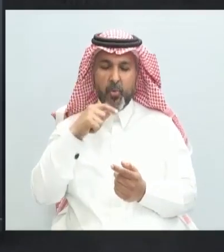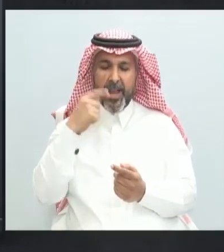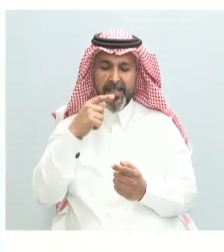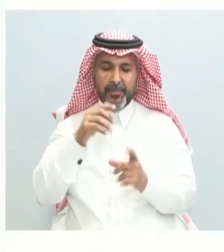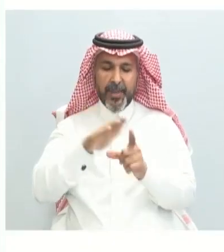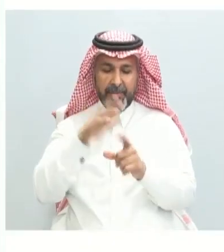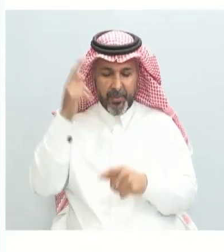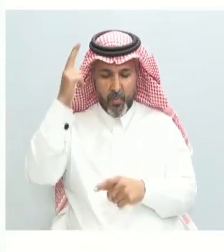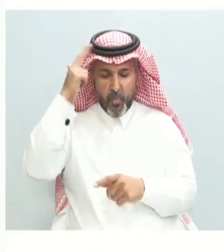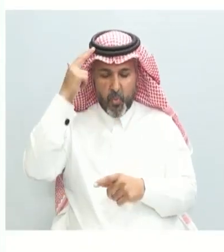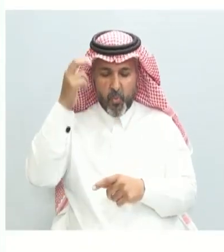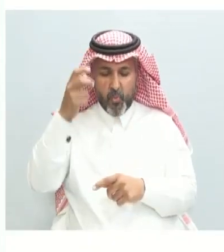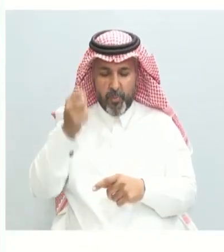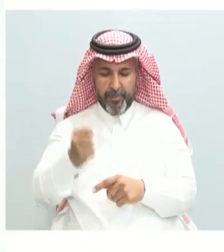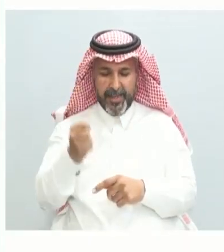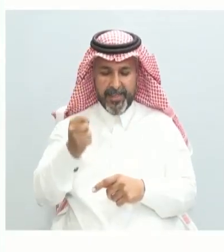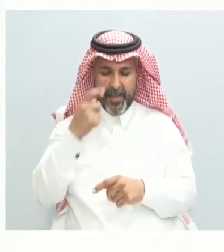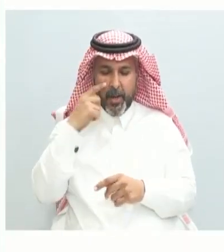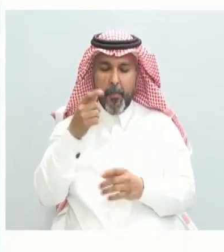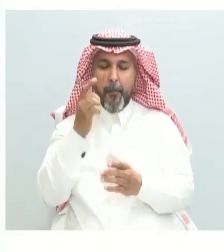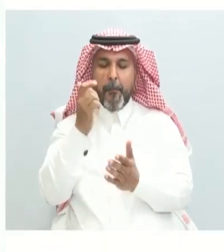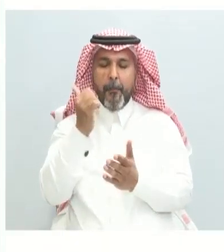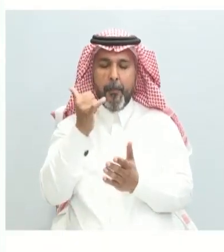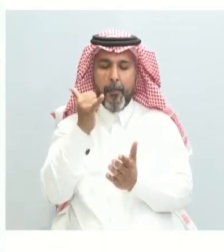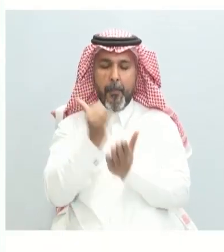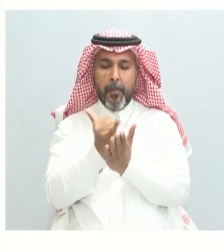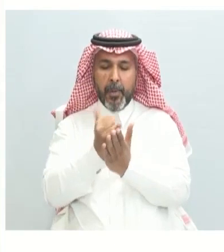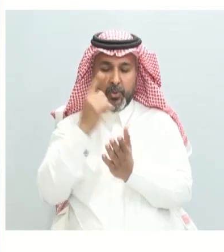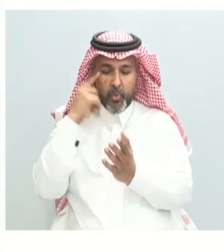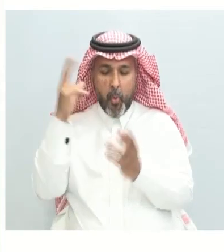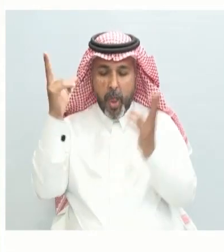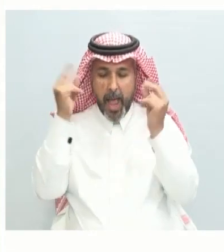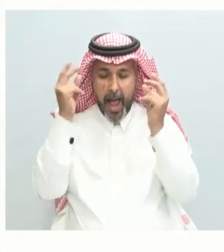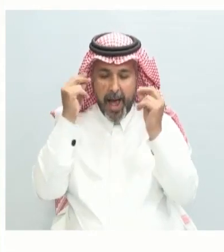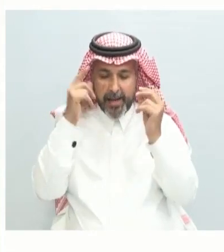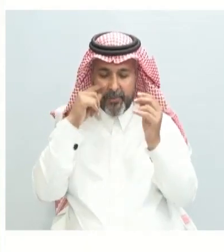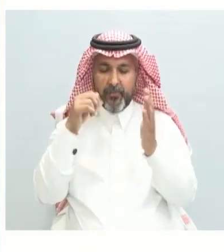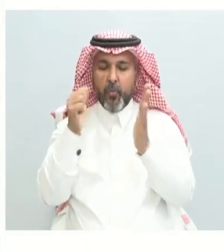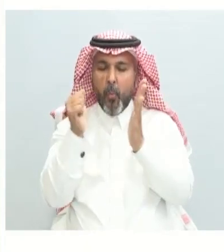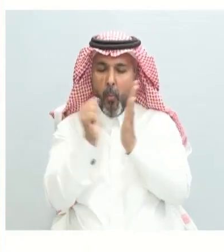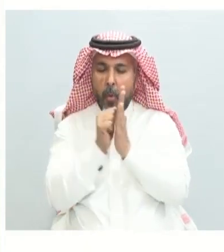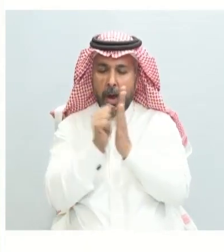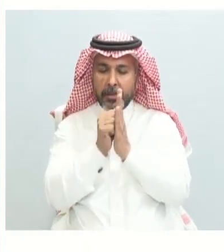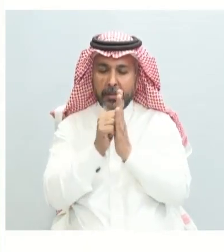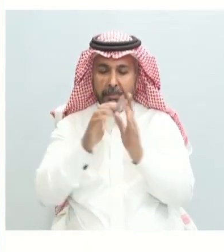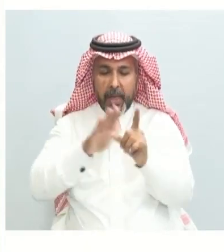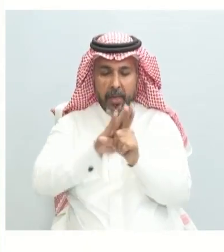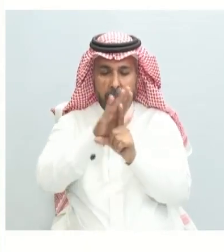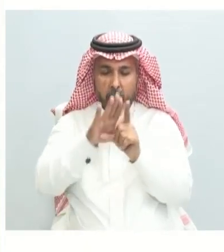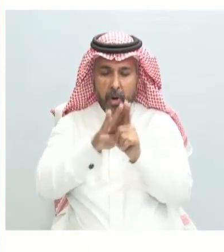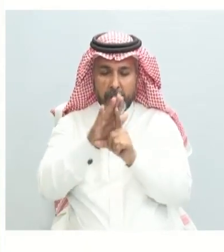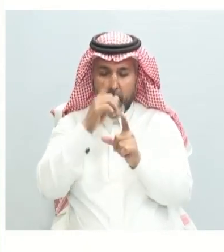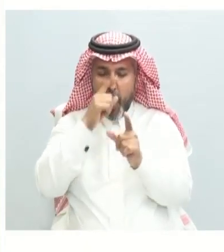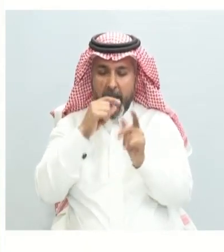الذي يدرك انتمائه للوطن ويؤدي واجباته تجاهه ويلتزم